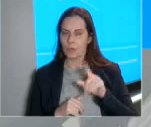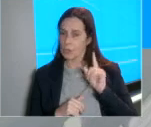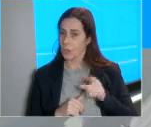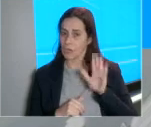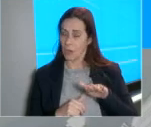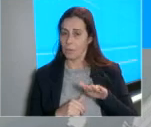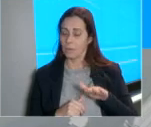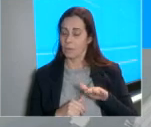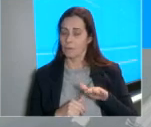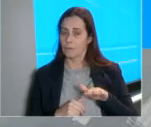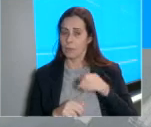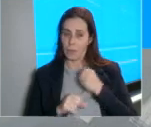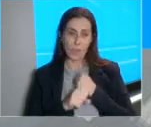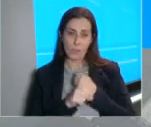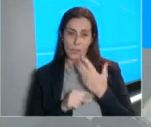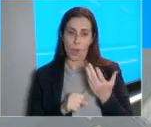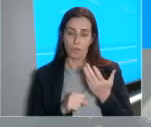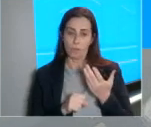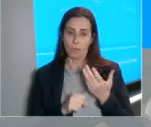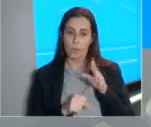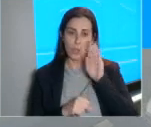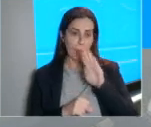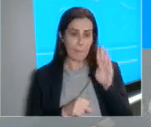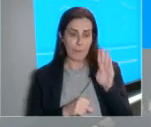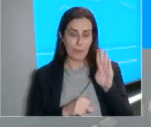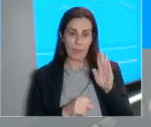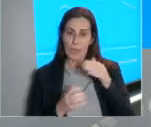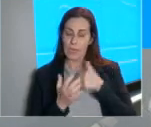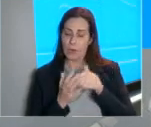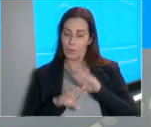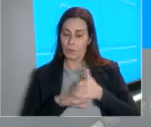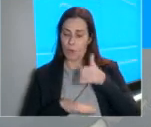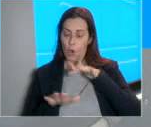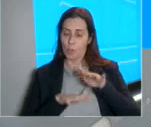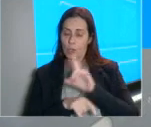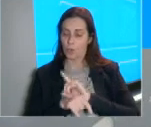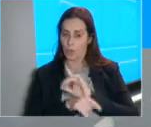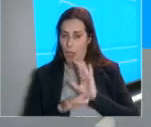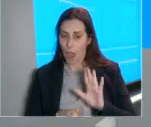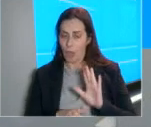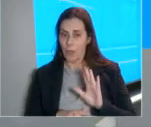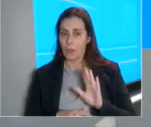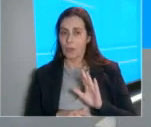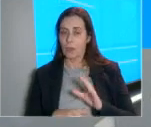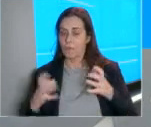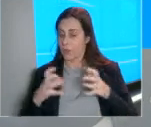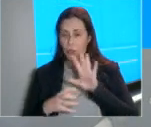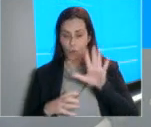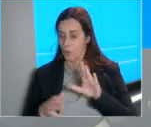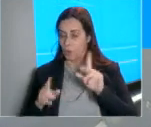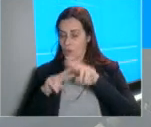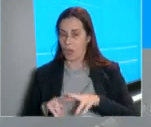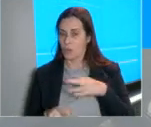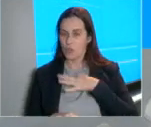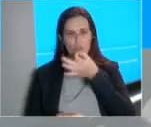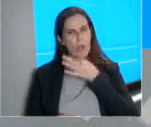תצטרכו כנראה ללכת לפחות לכך שנתניהו ימשיך להיות ראש ממשלה לתקופה מסוימת, ואת הגוש הוא לא מזיז, אז